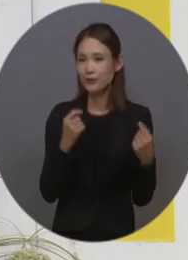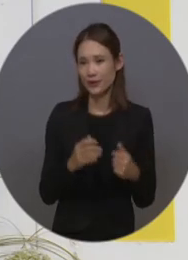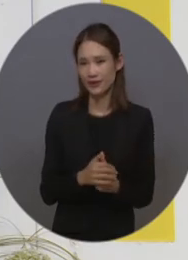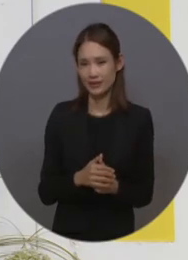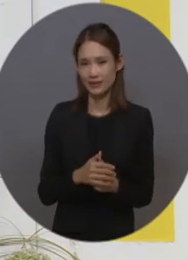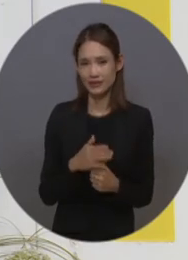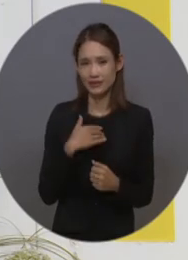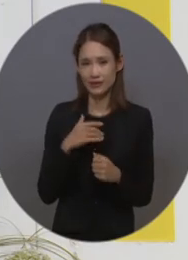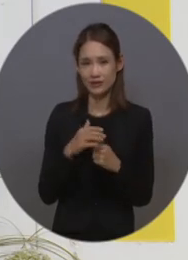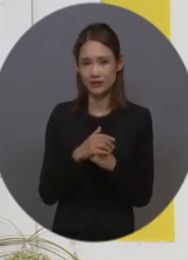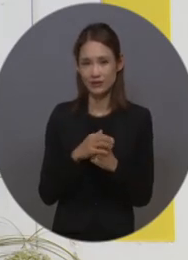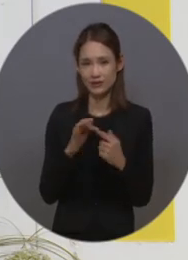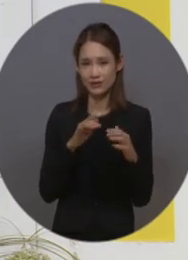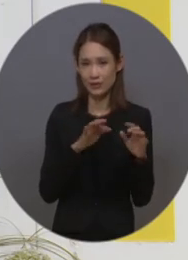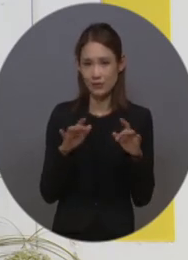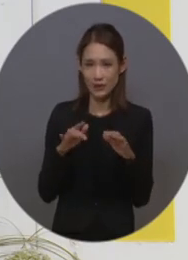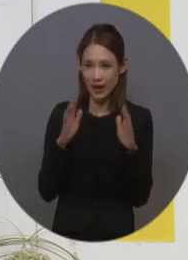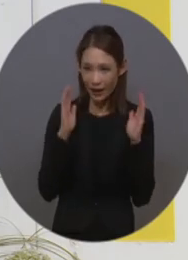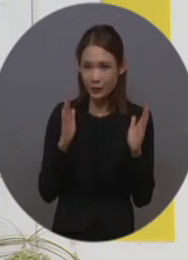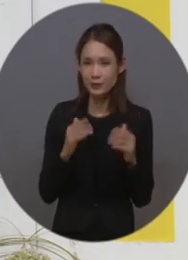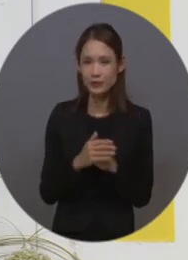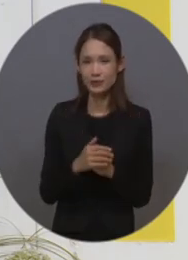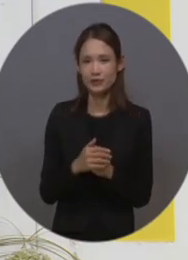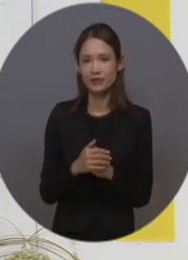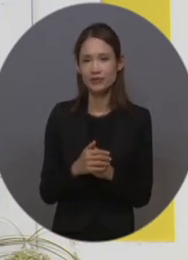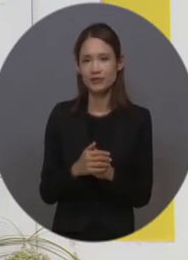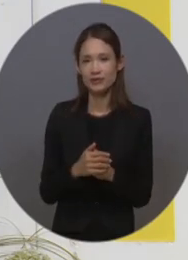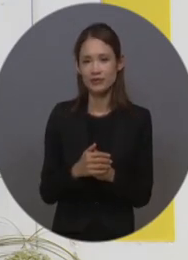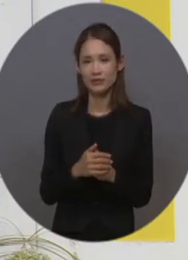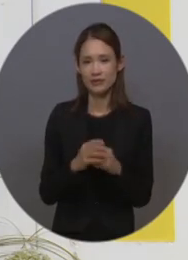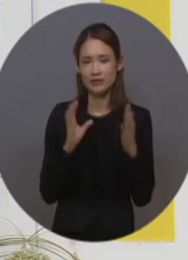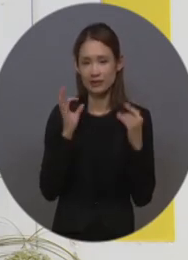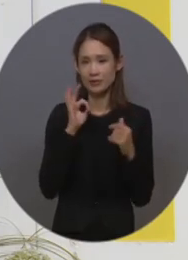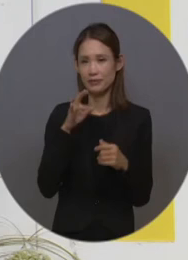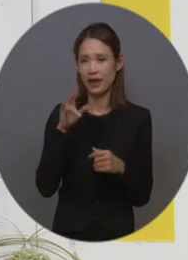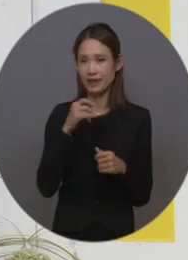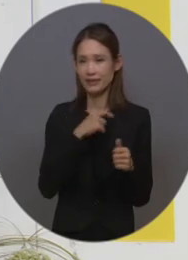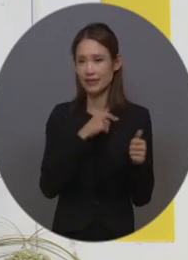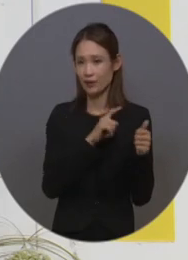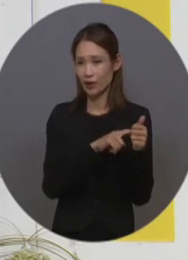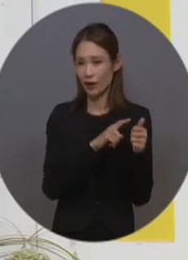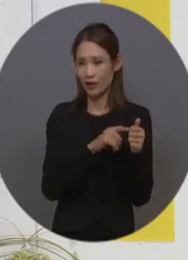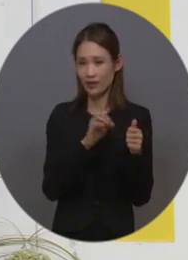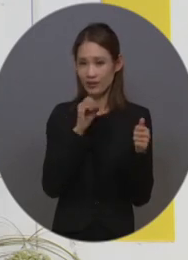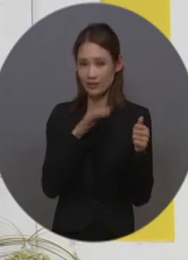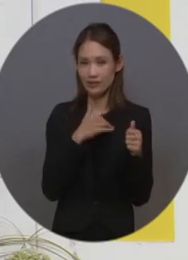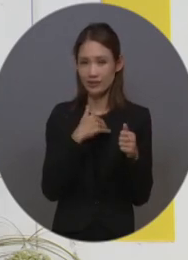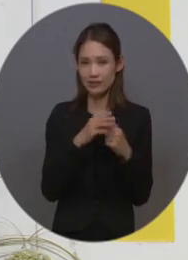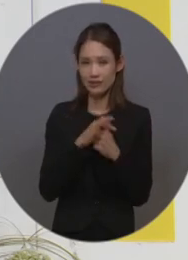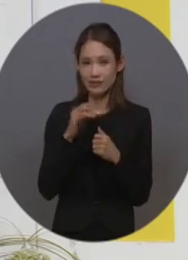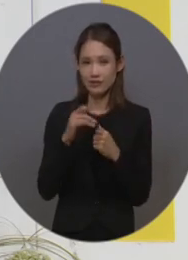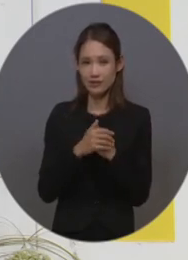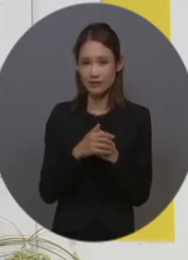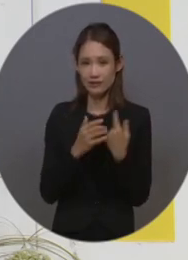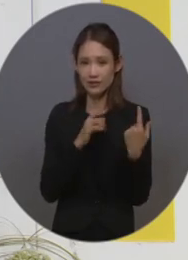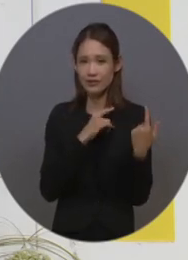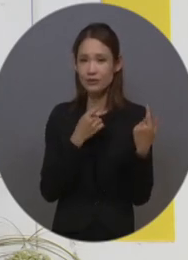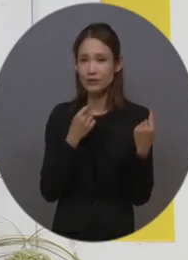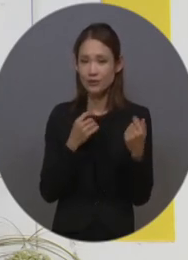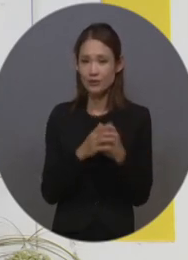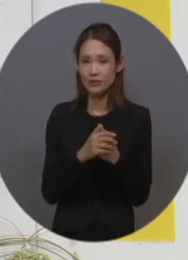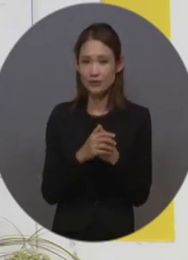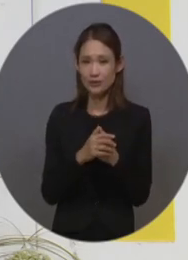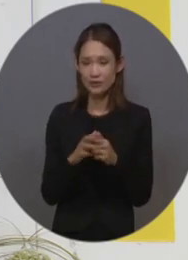집 며느리도 또 피아노를 공부를 했어요. 네. 그래서 제가 김예지 의원한테 그랬습니다. 김 의원님, 저희 며느리랑 이름이 같으시고